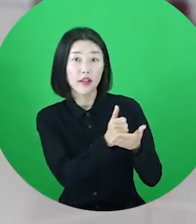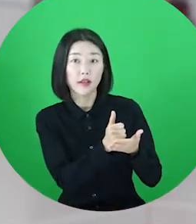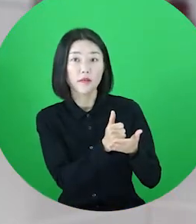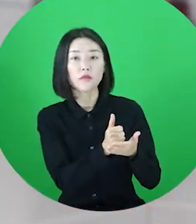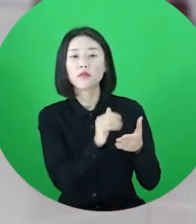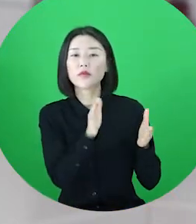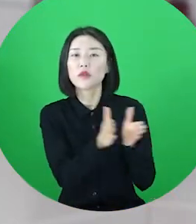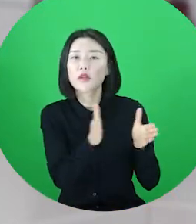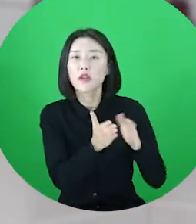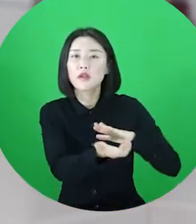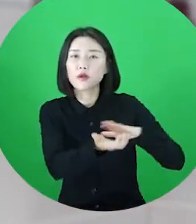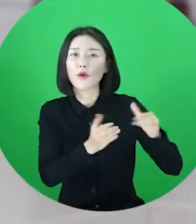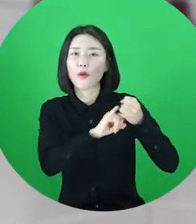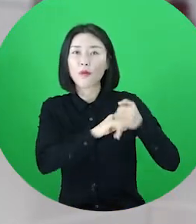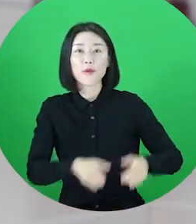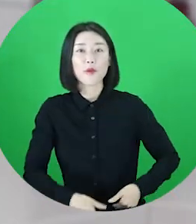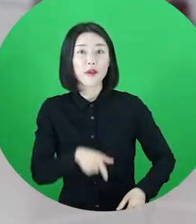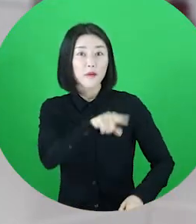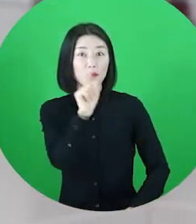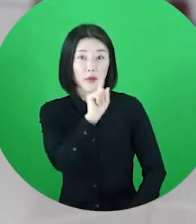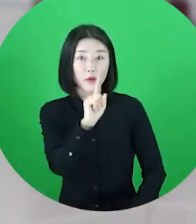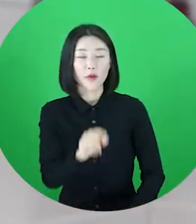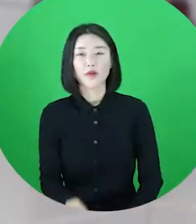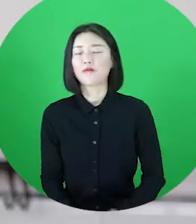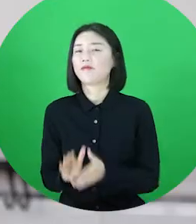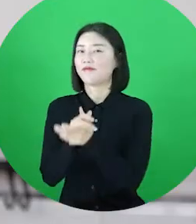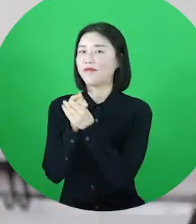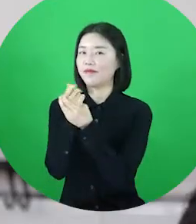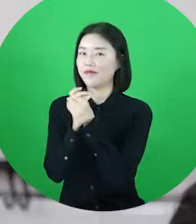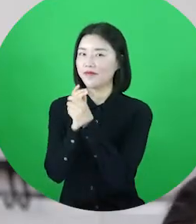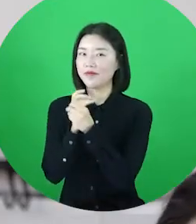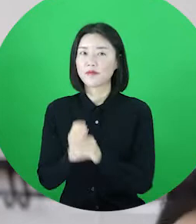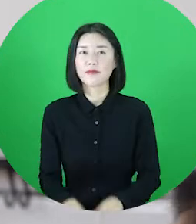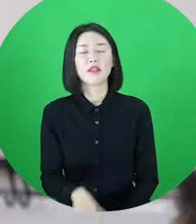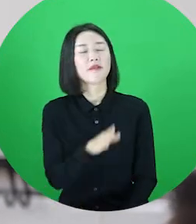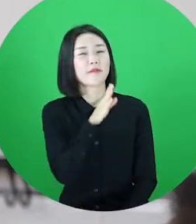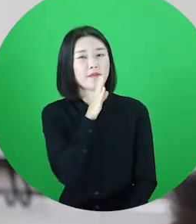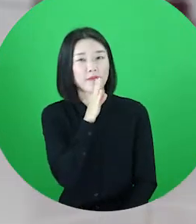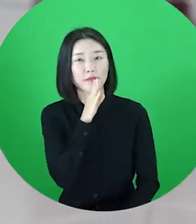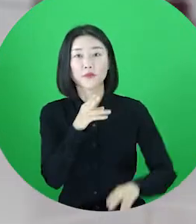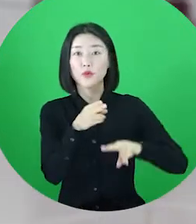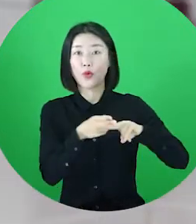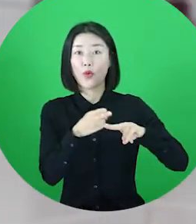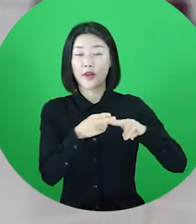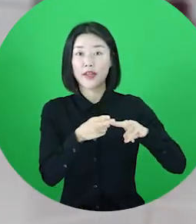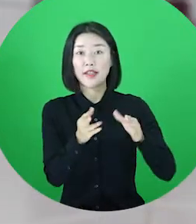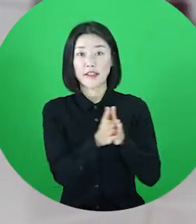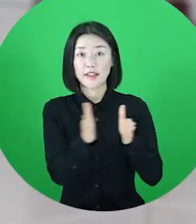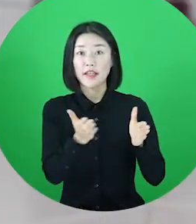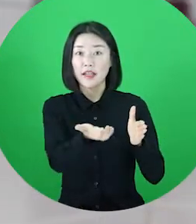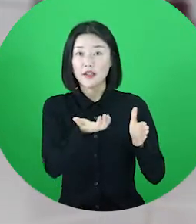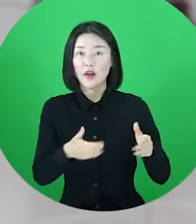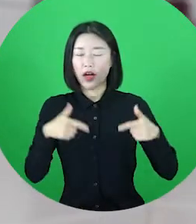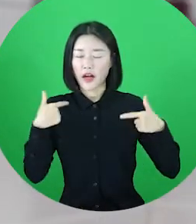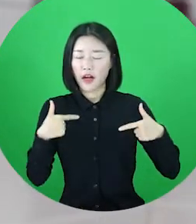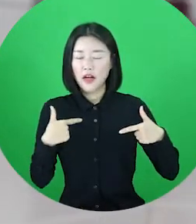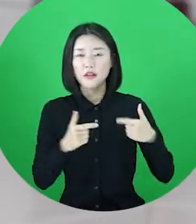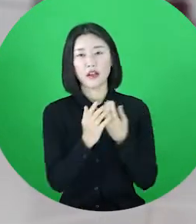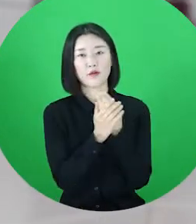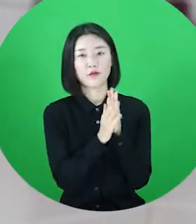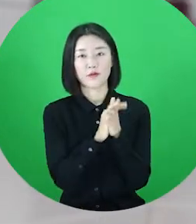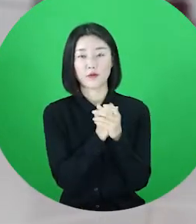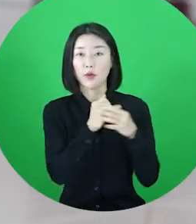요리사님, 요리를 시작하기 전에 가장 먼저 무엇을 할까요? 손을 씻어요. 맞아요. 요리를 할 때는 항상 손을